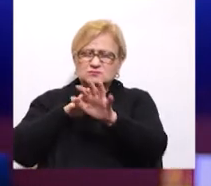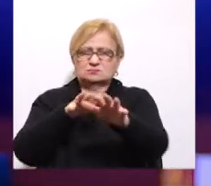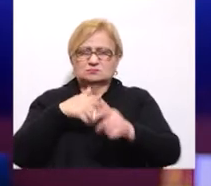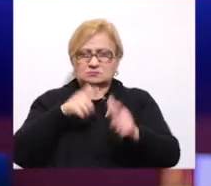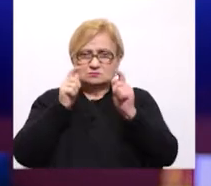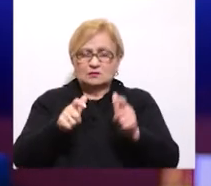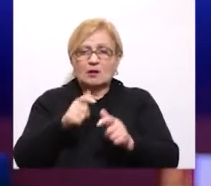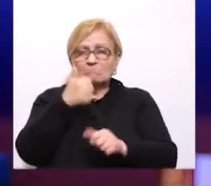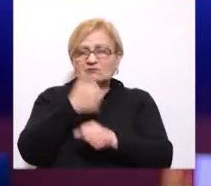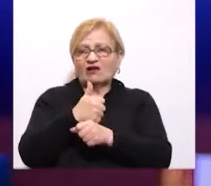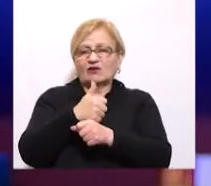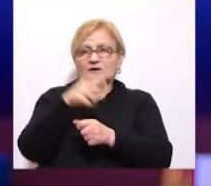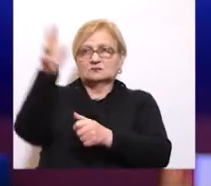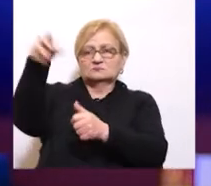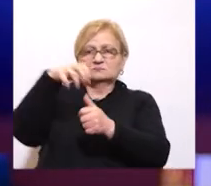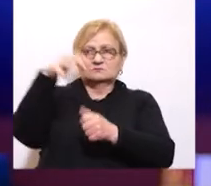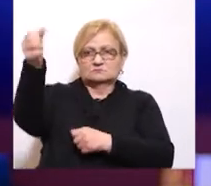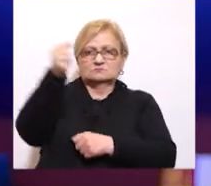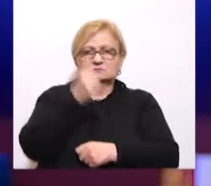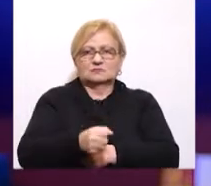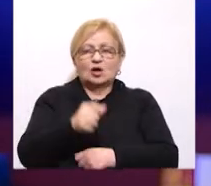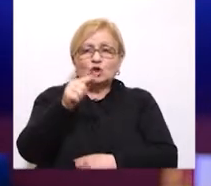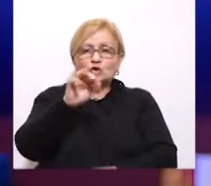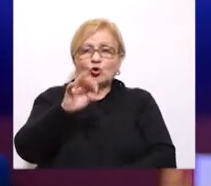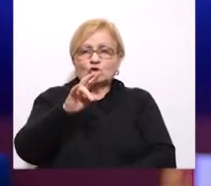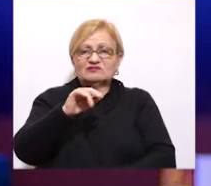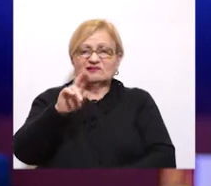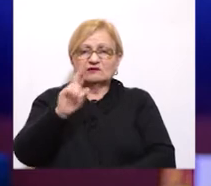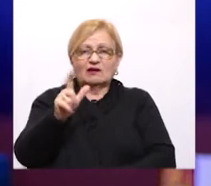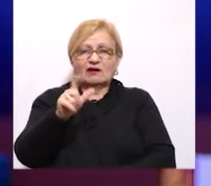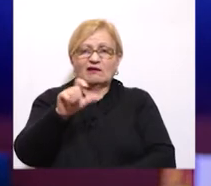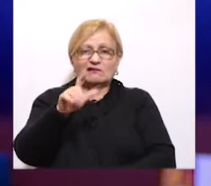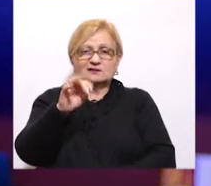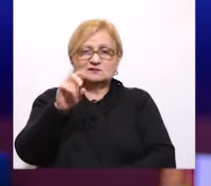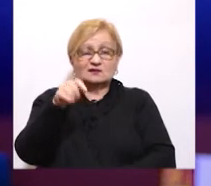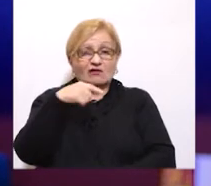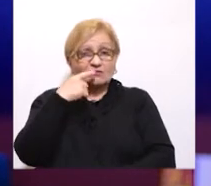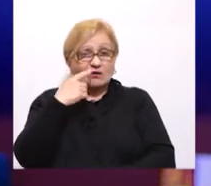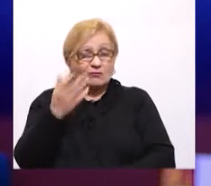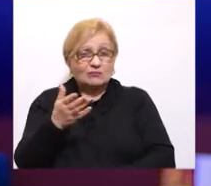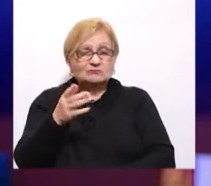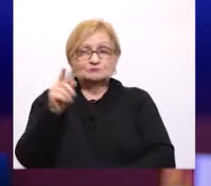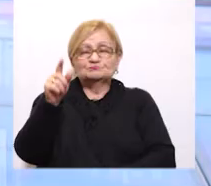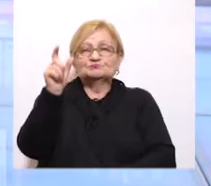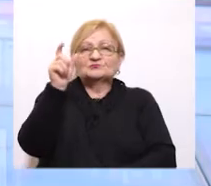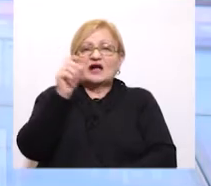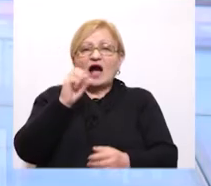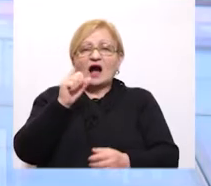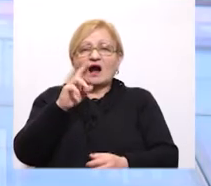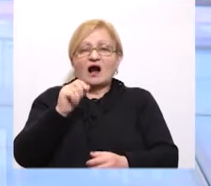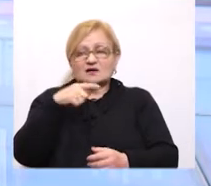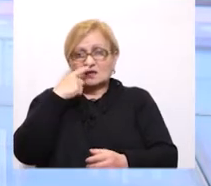ერისთავმა უწინამძღროს ლაშქარს ამ ომში. აკაკი პოეტური სტროფით გადაუდებელ